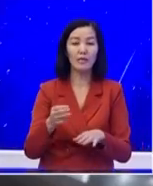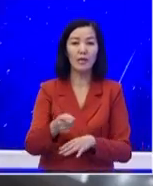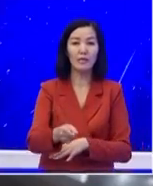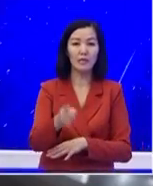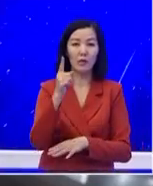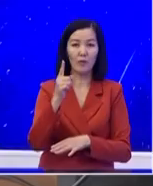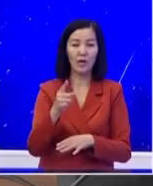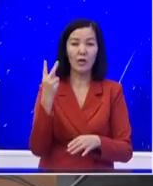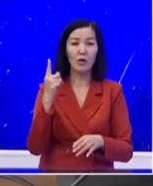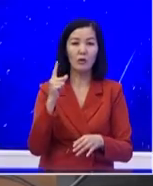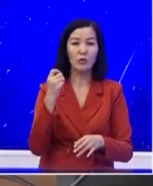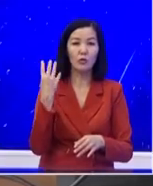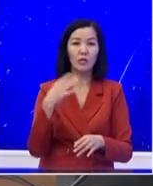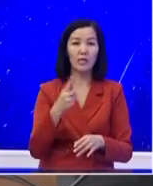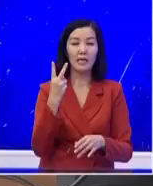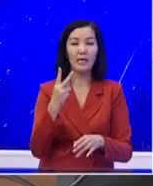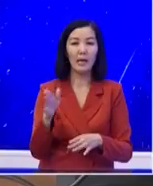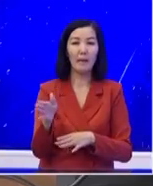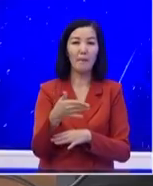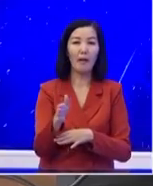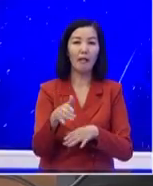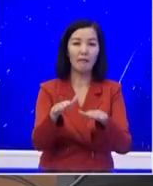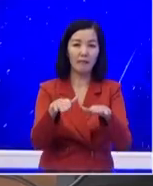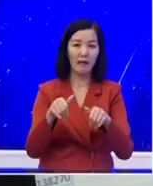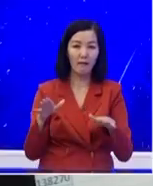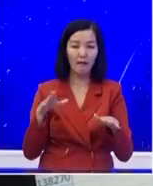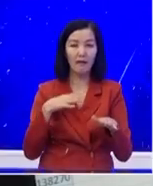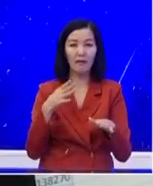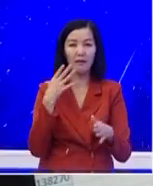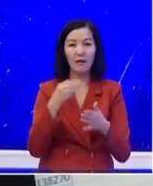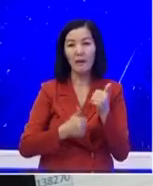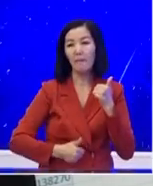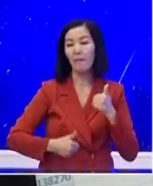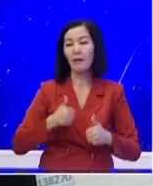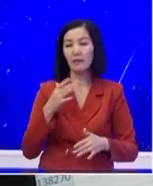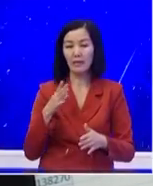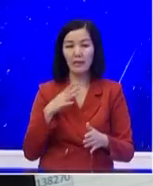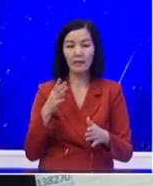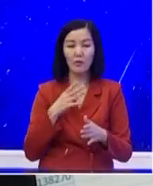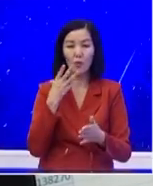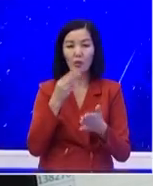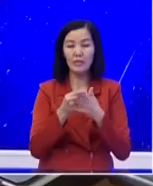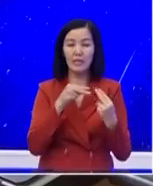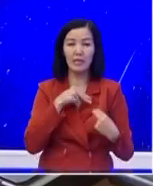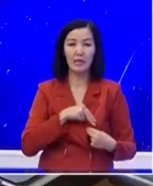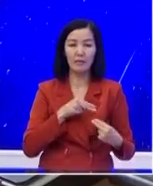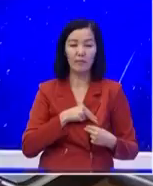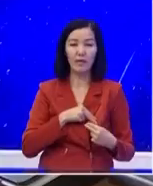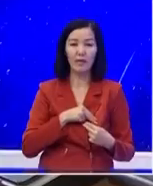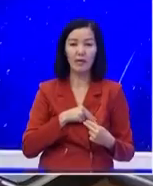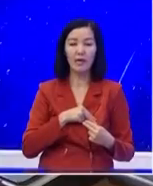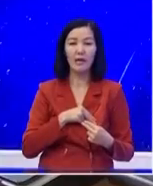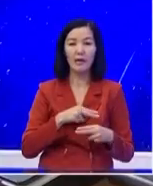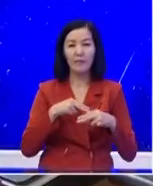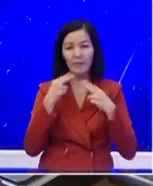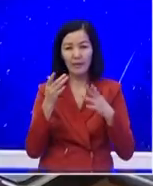ұстап 142 келі балық тәркіледі. Мамандығын мақтанышы санайды. Табанды еңбегі елеусіз қалып